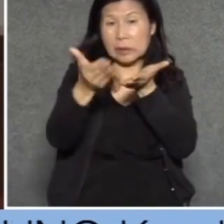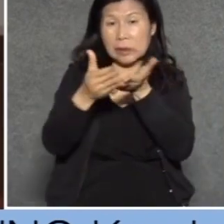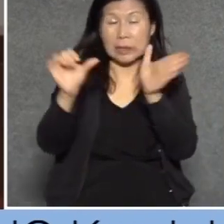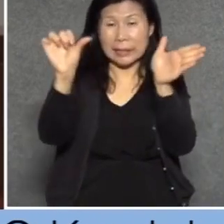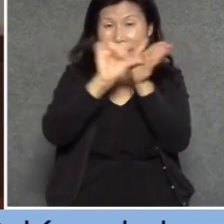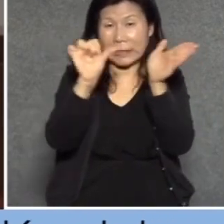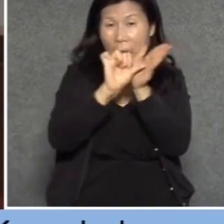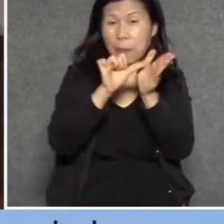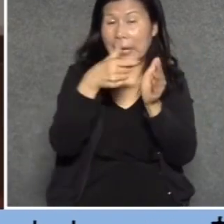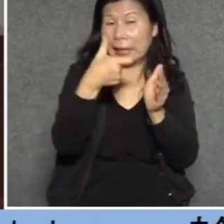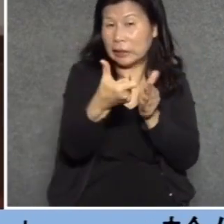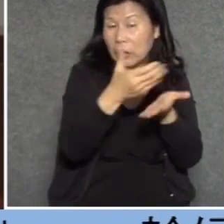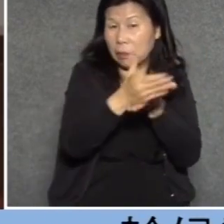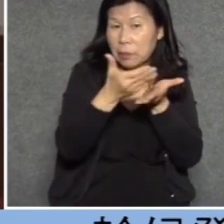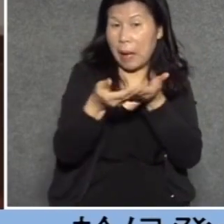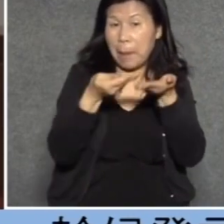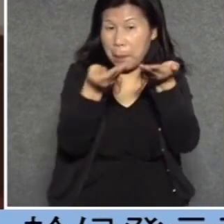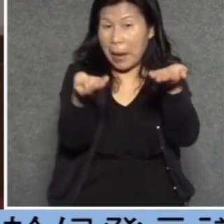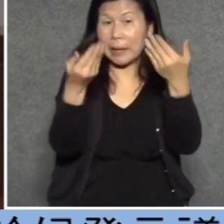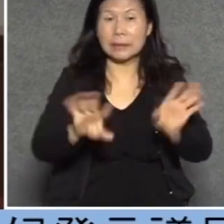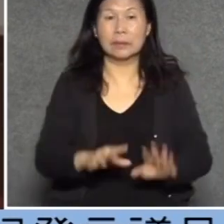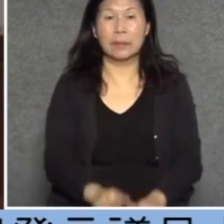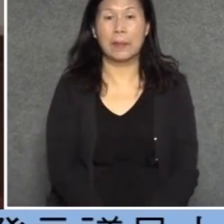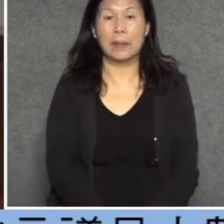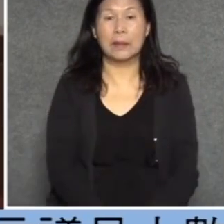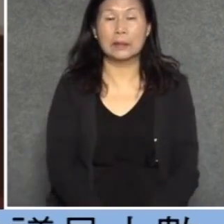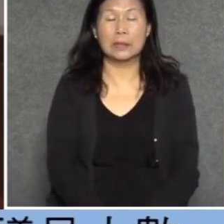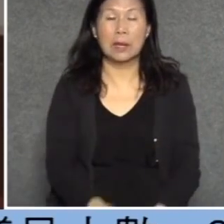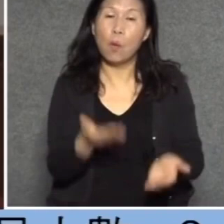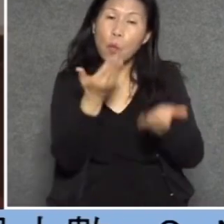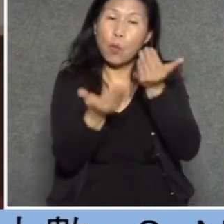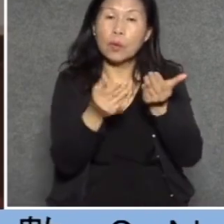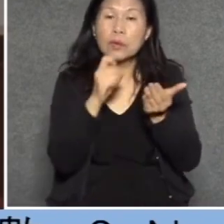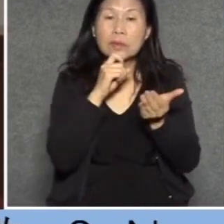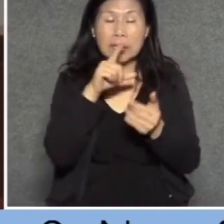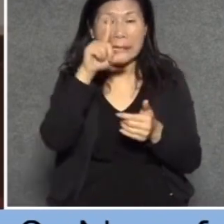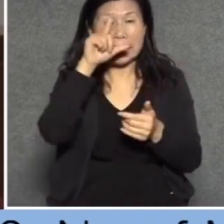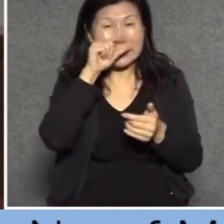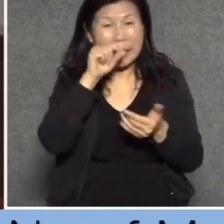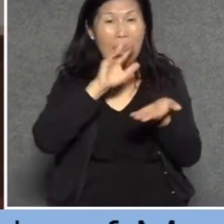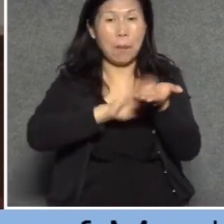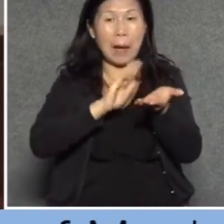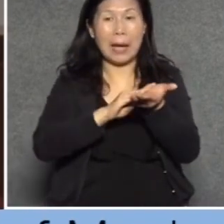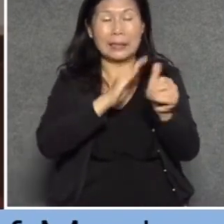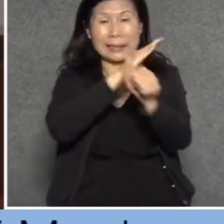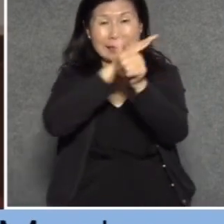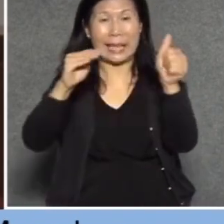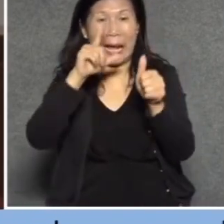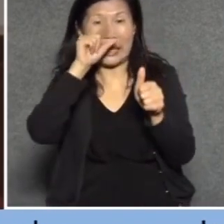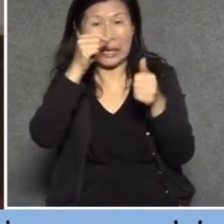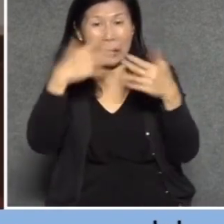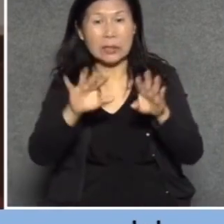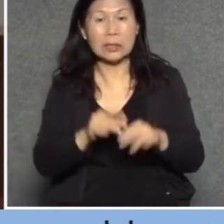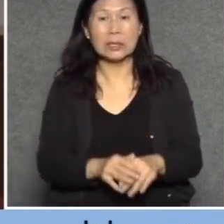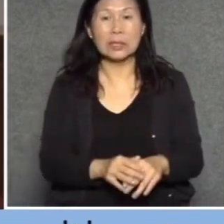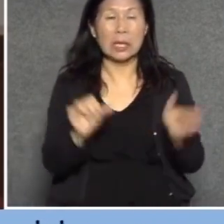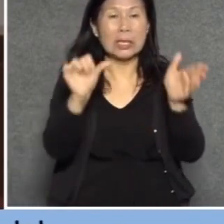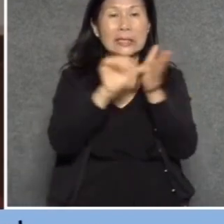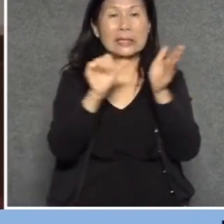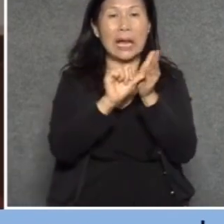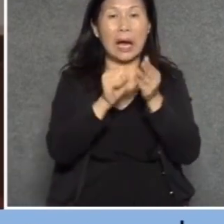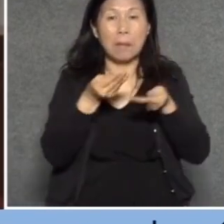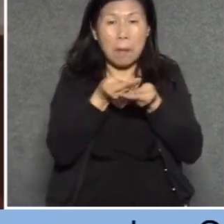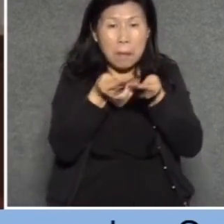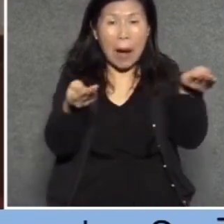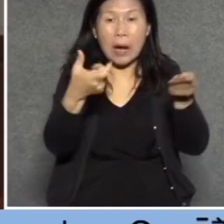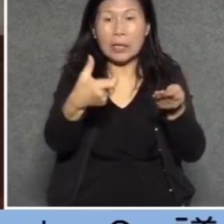金係嘛，俾嗰啲即係因為受到禽流感影響殺咗雞㗎嚇，得咩惠金啫，大佬？